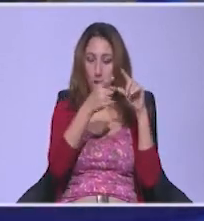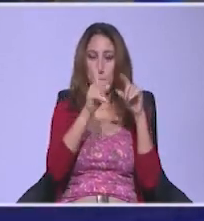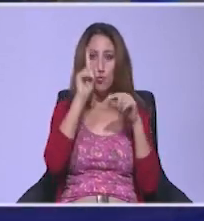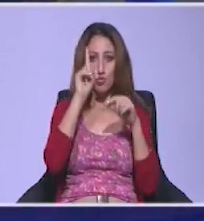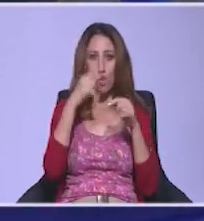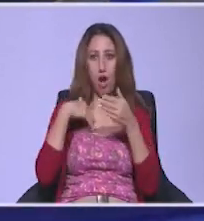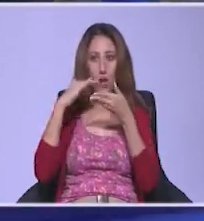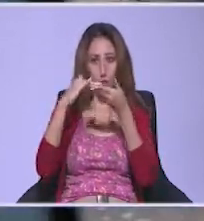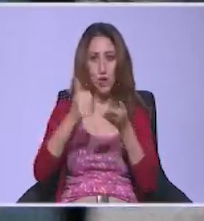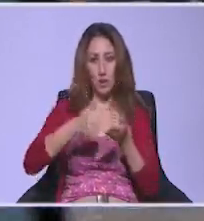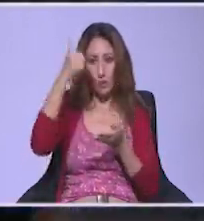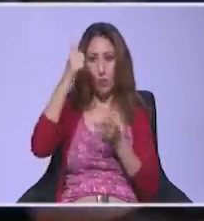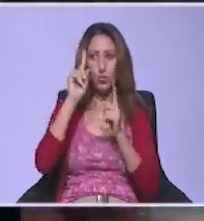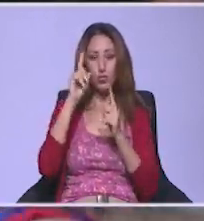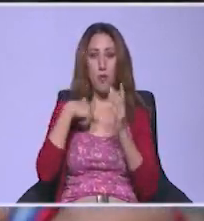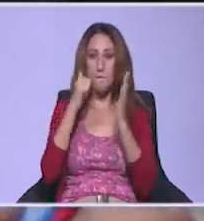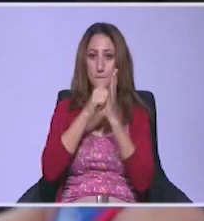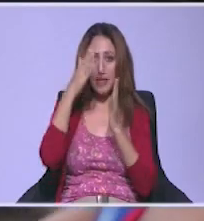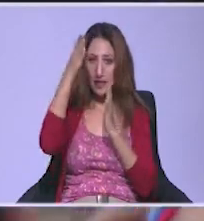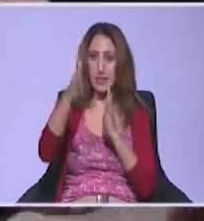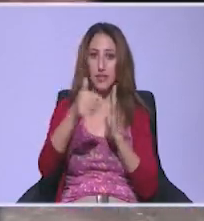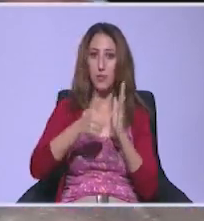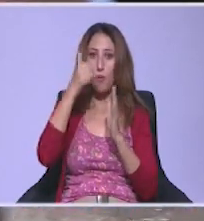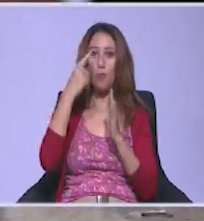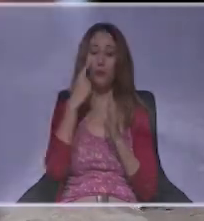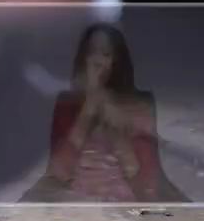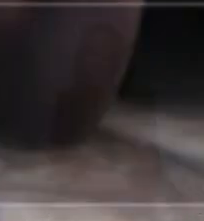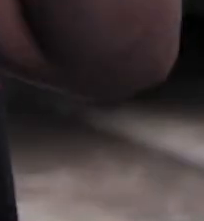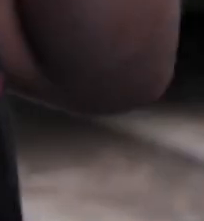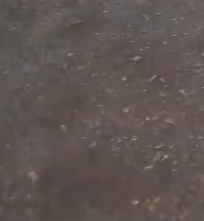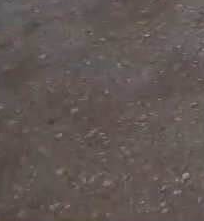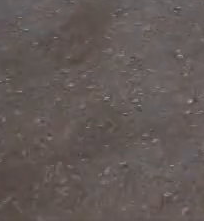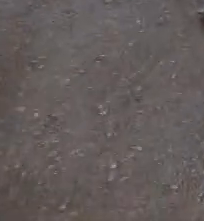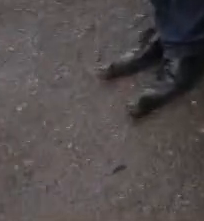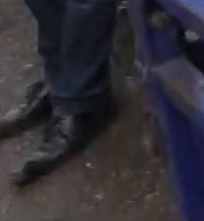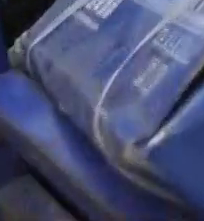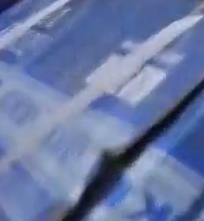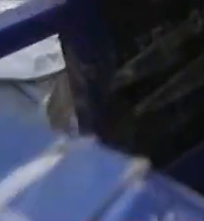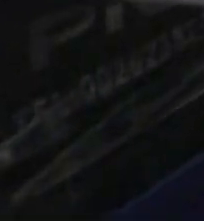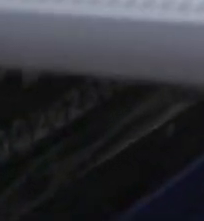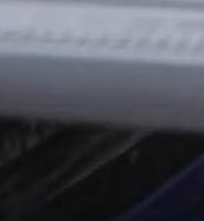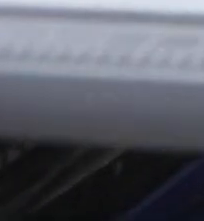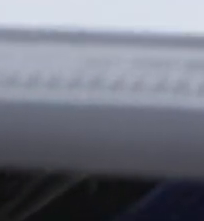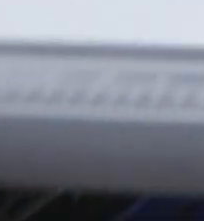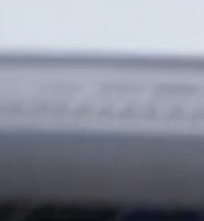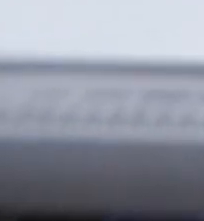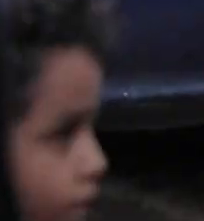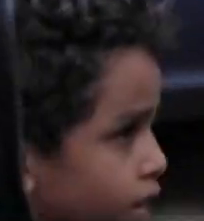الله نجي لكم لغايه عندكم ونخبط على بيوتكم ونحقق كلهم. يلا واشكركم جدا.